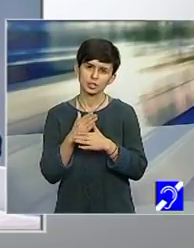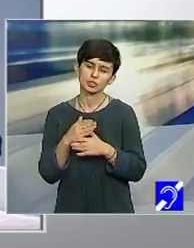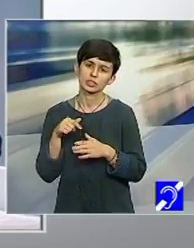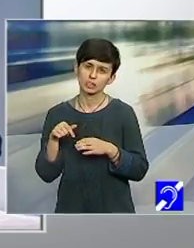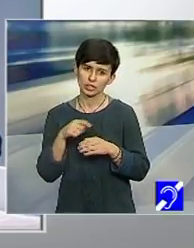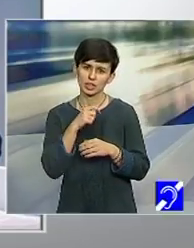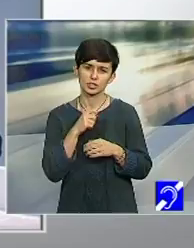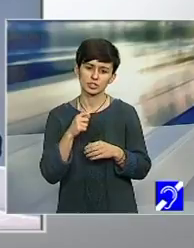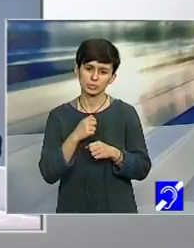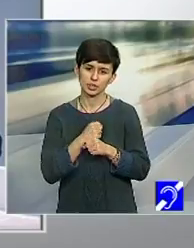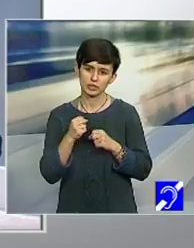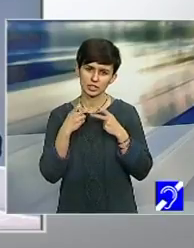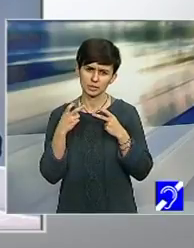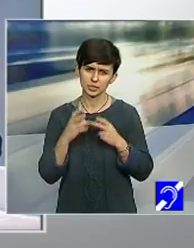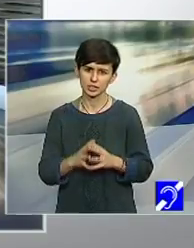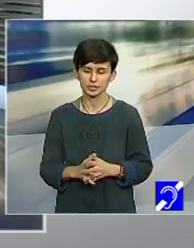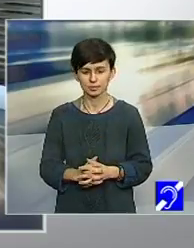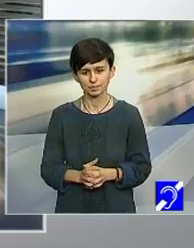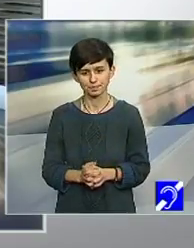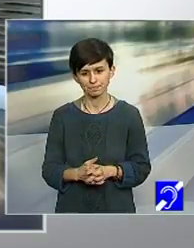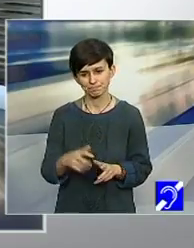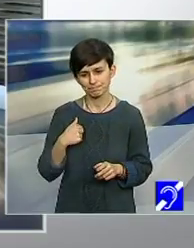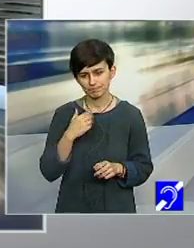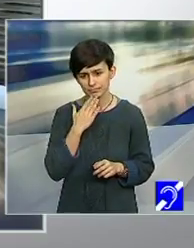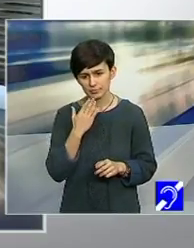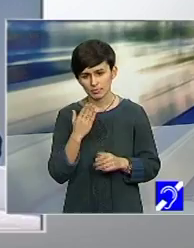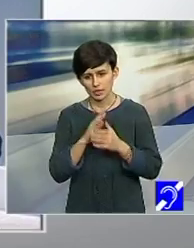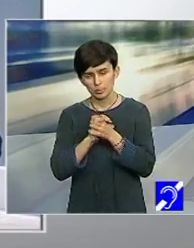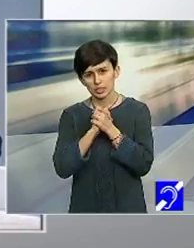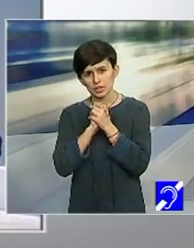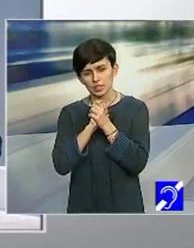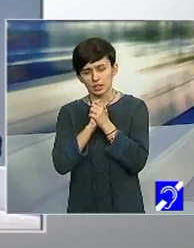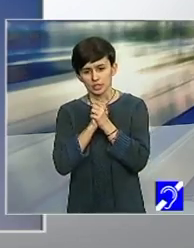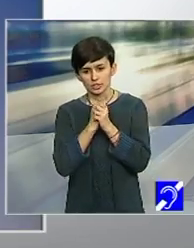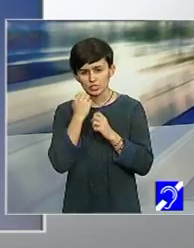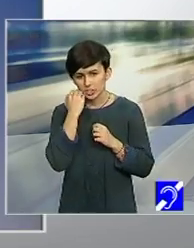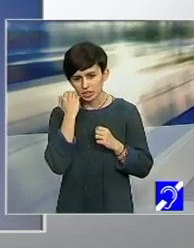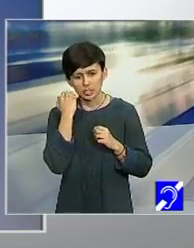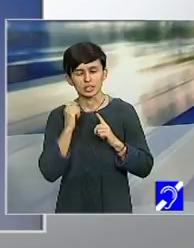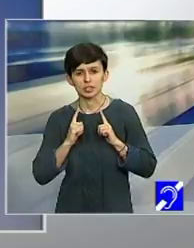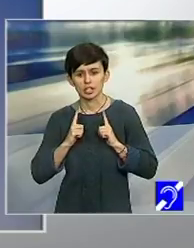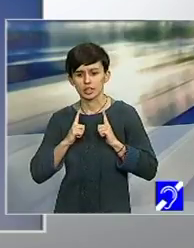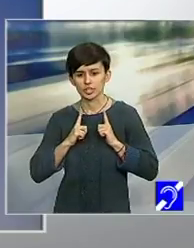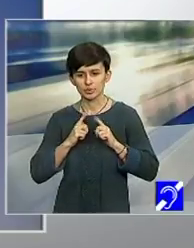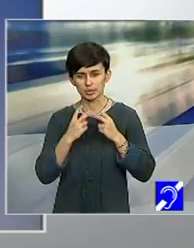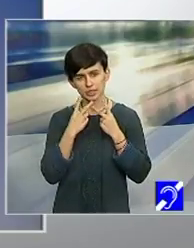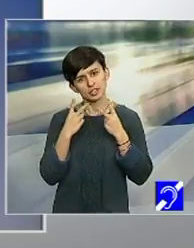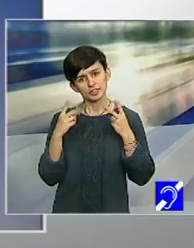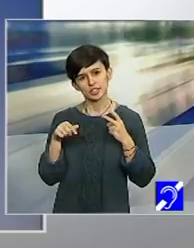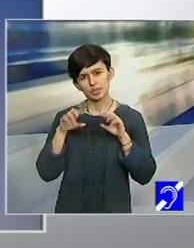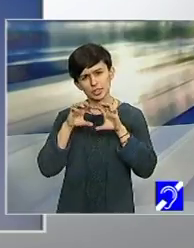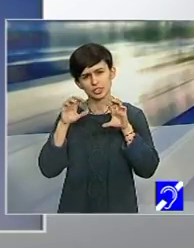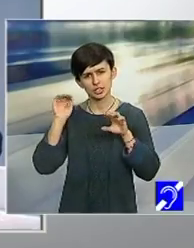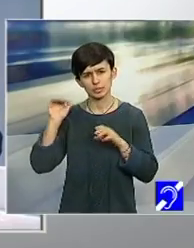acestui proiect foarte important. Eu vă mulțumesc mult succes. Vă doresc, când anume ne așteptăm să vizităm deja acest muzeu,